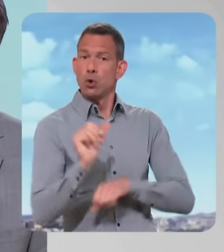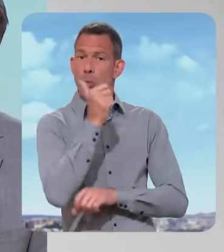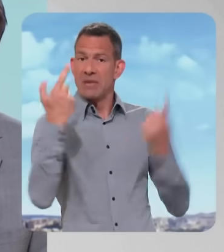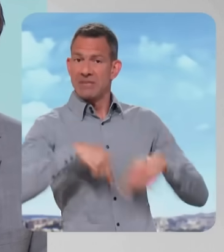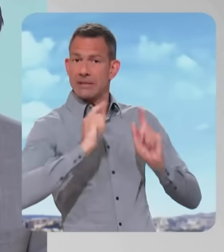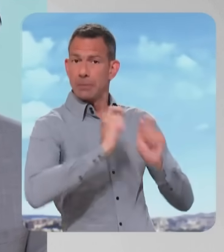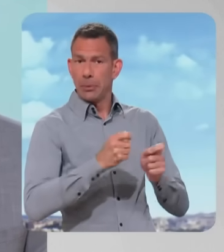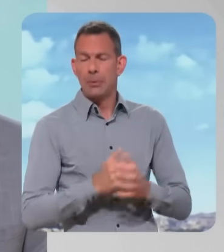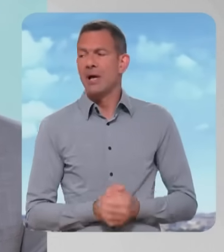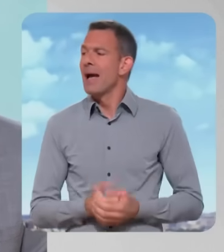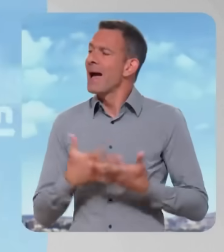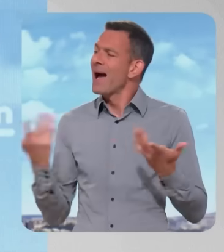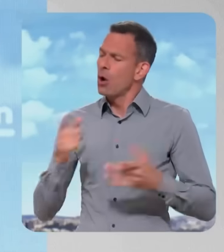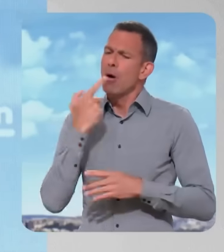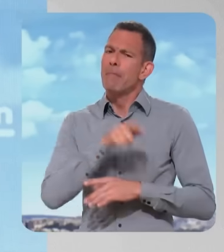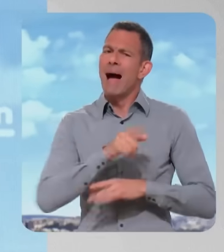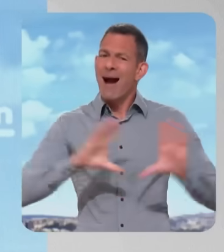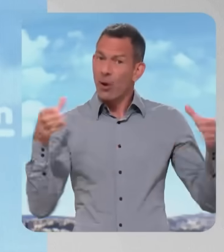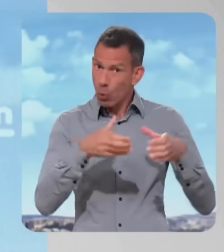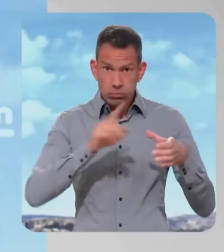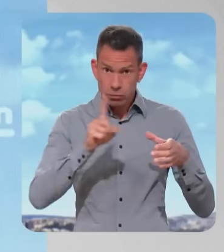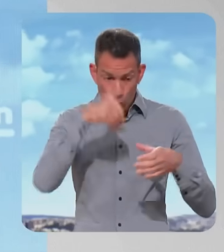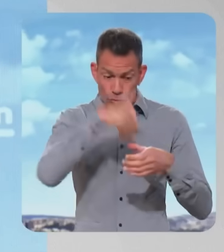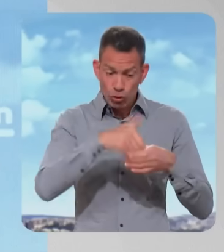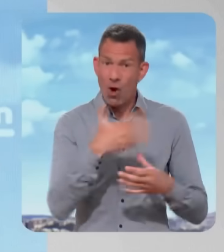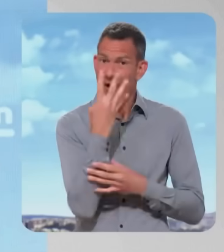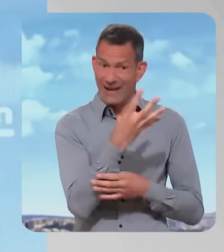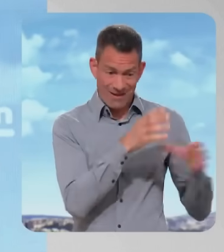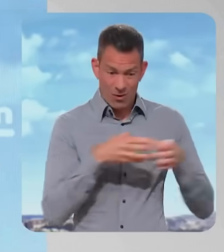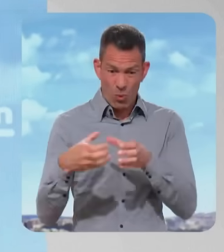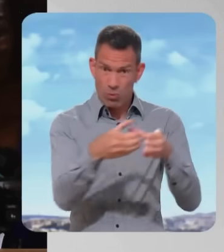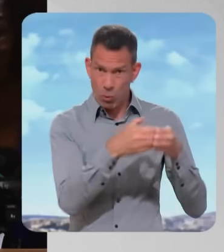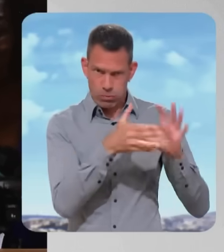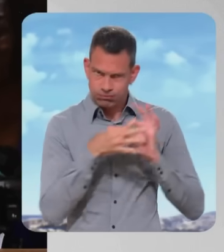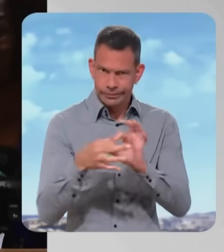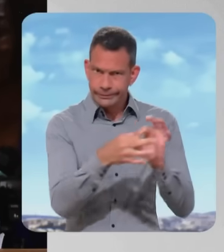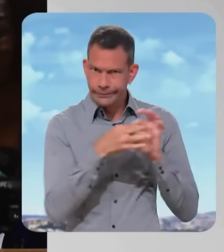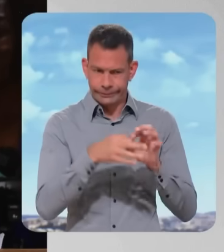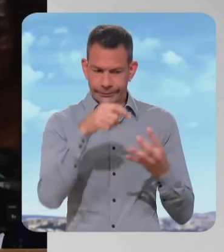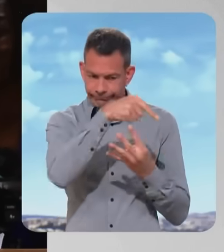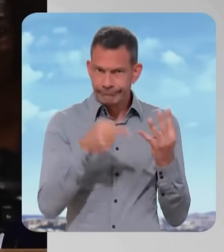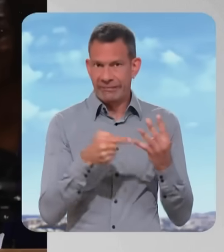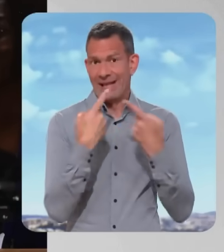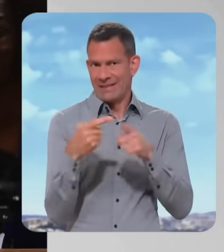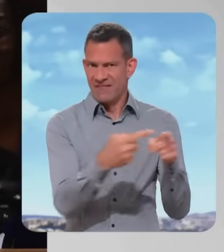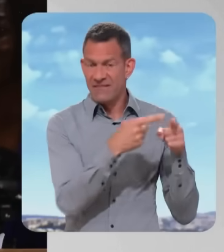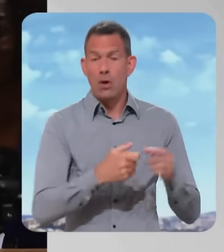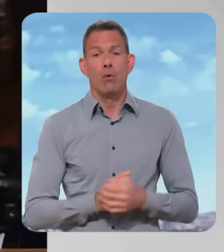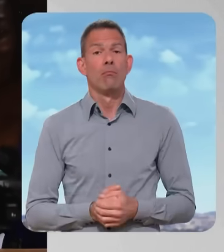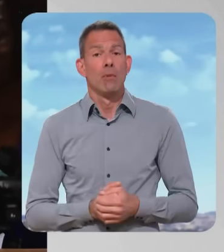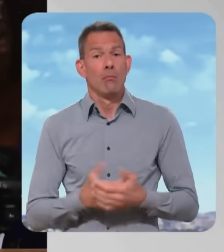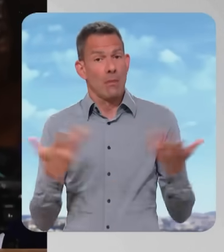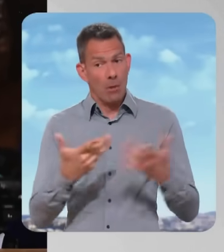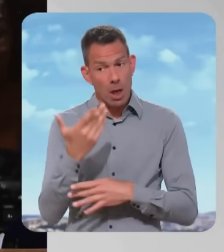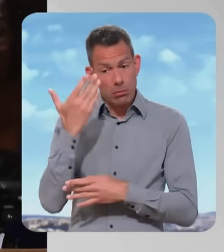d'abord n pas un groupe c'est groupes politiques différents c'est une alliance donc il peut évidemment y avoir d'autres